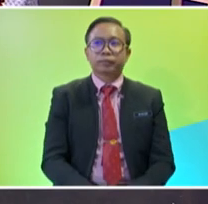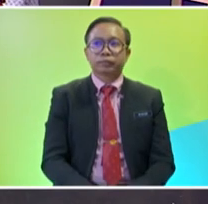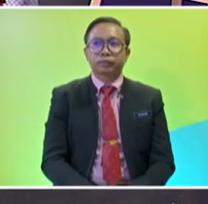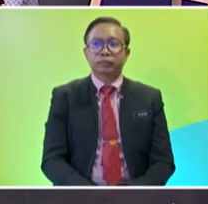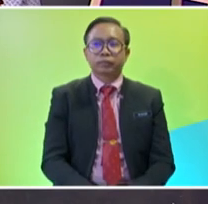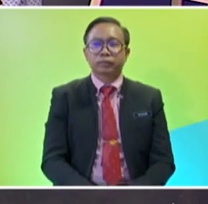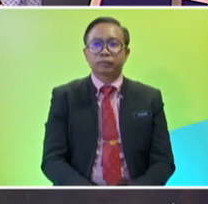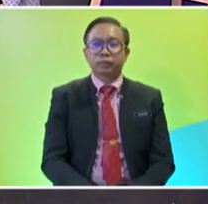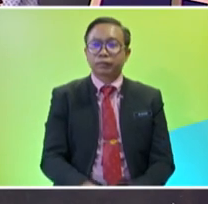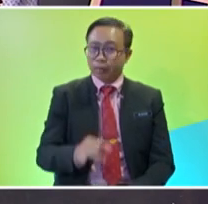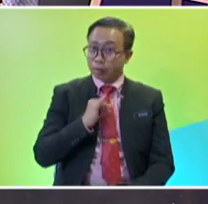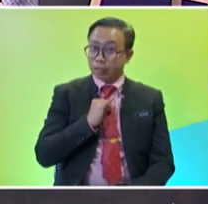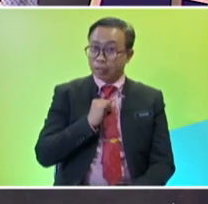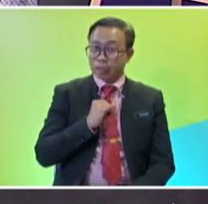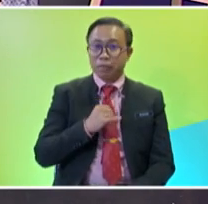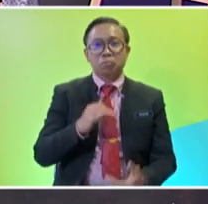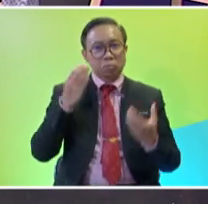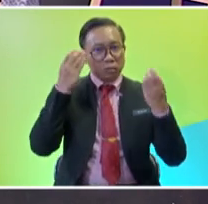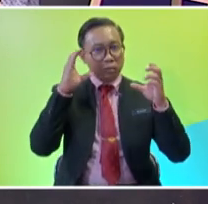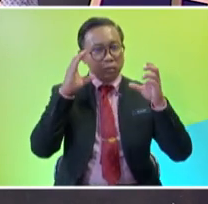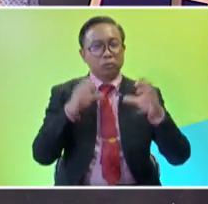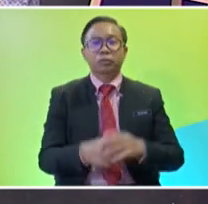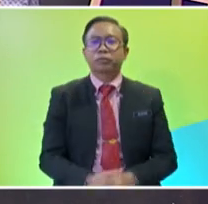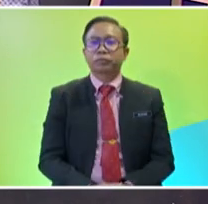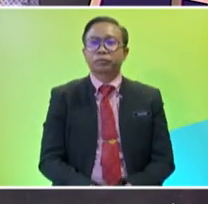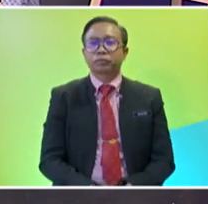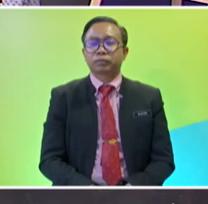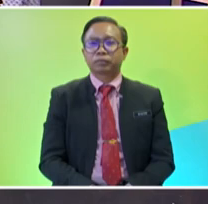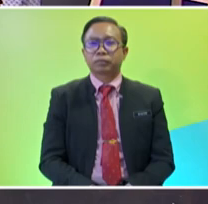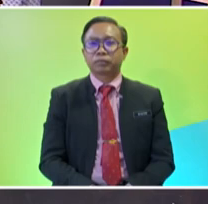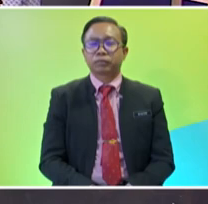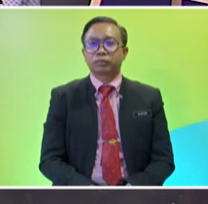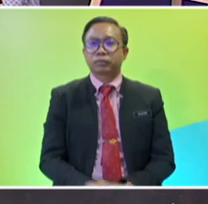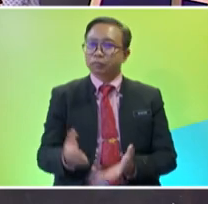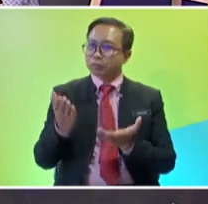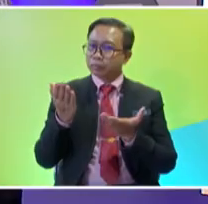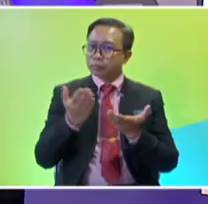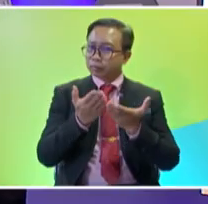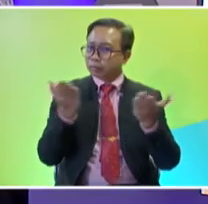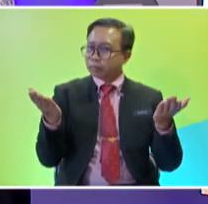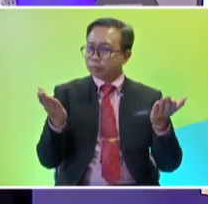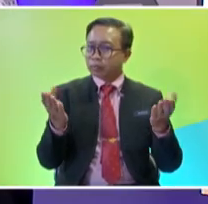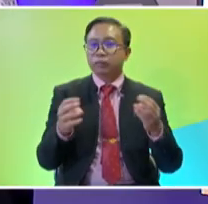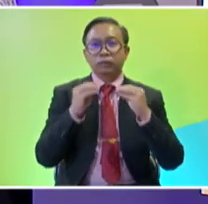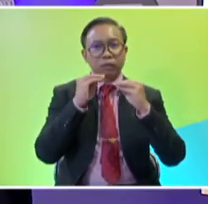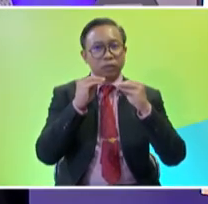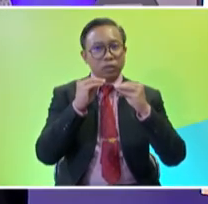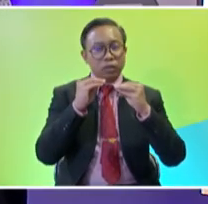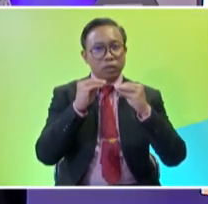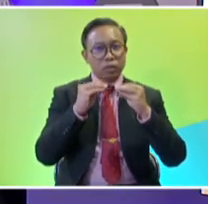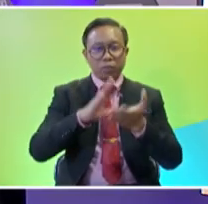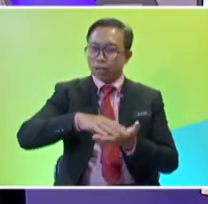kalau sayur Kenapa saya hari ini eee Apa persembahan dari segi pengajaran pembelajaran yang